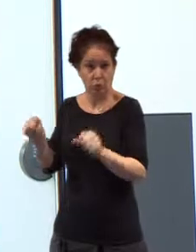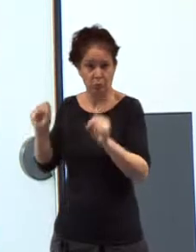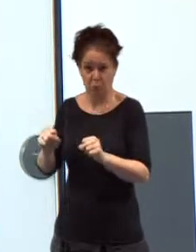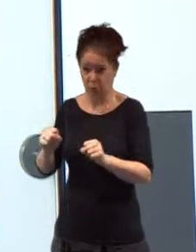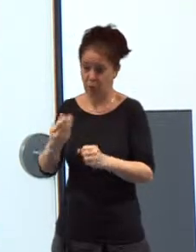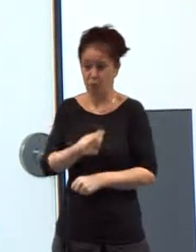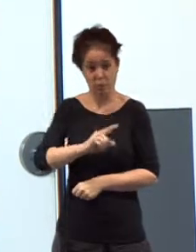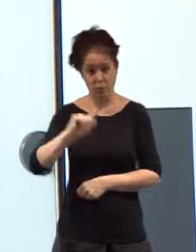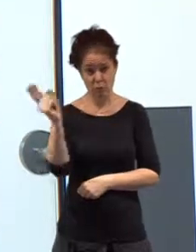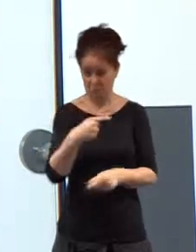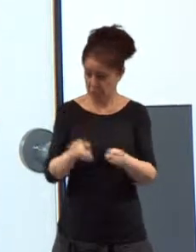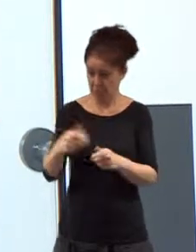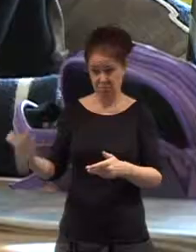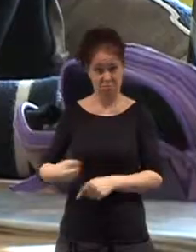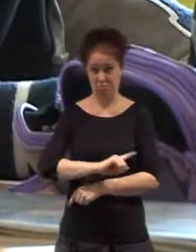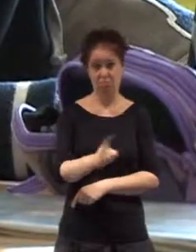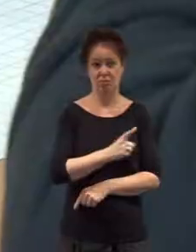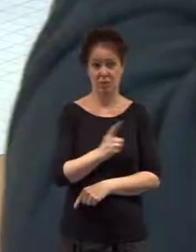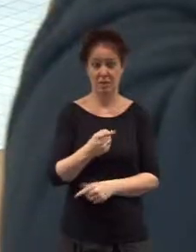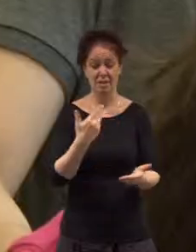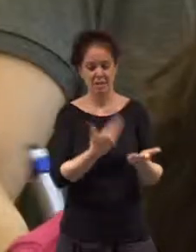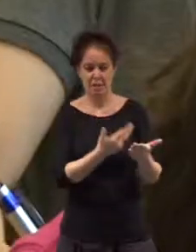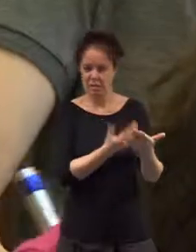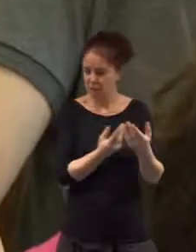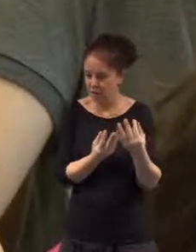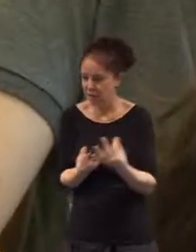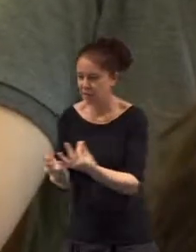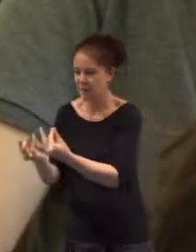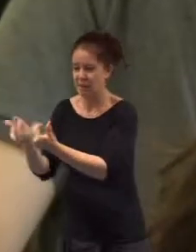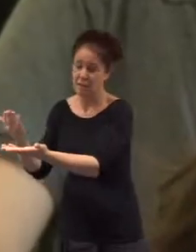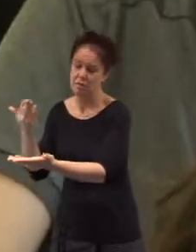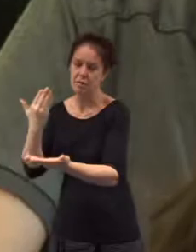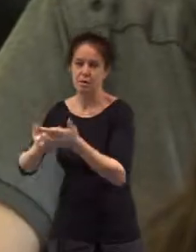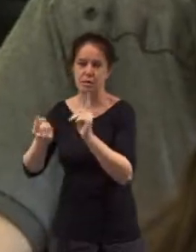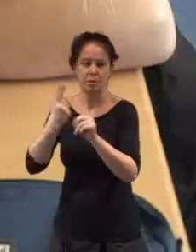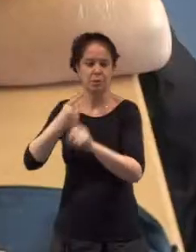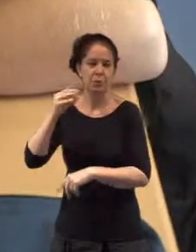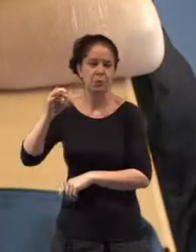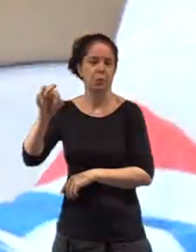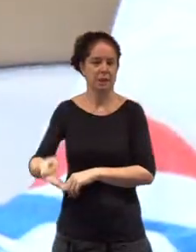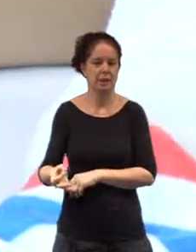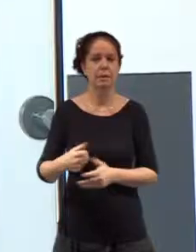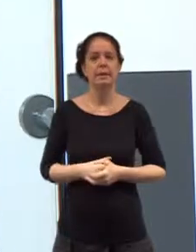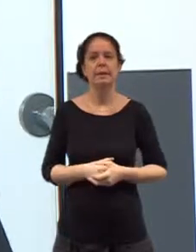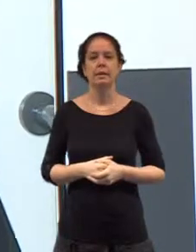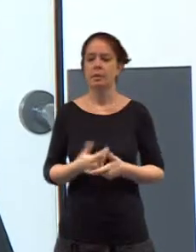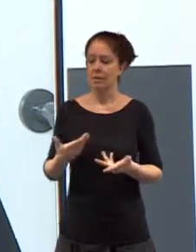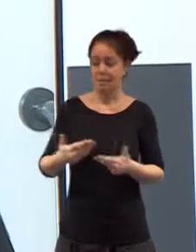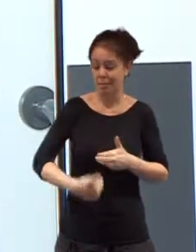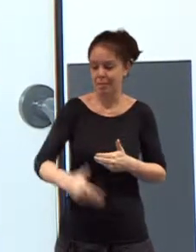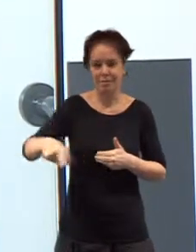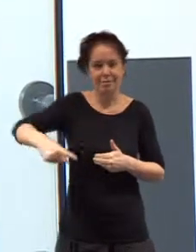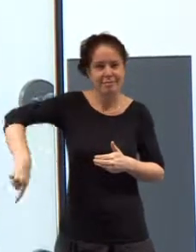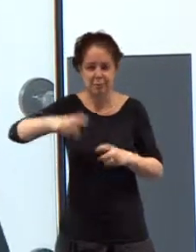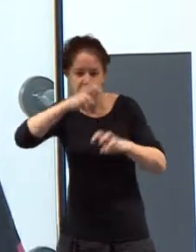leur montrer aussi que tous les enfants n'ont pas cette chance et pouvoir les sensibiliser à une cause je pense que c'est très important à partir d'aujourd'hui vont